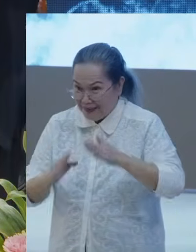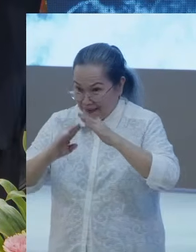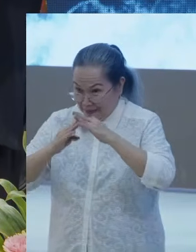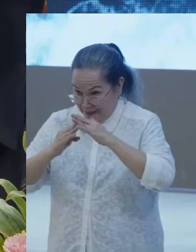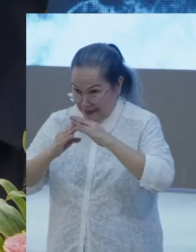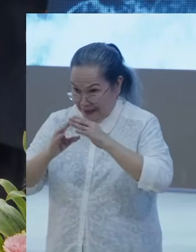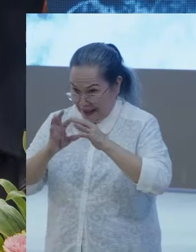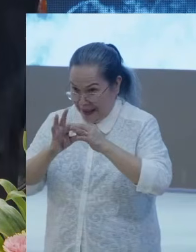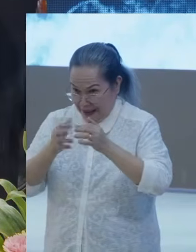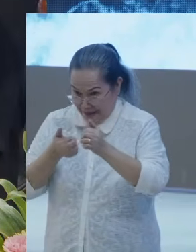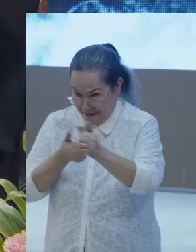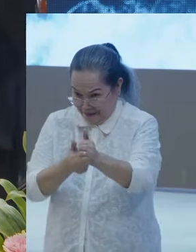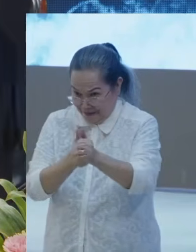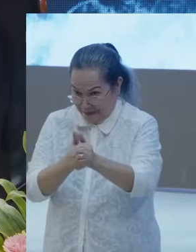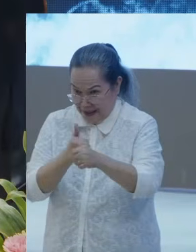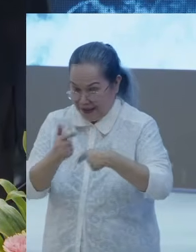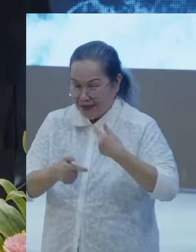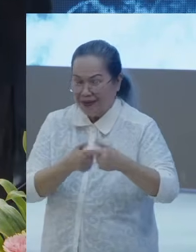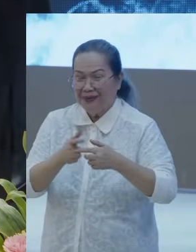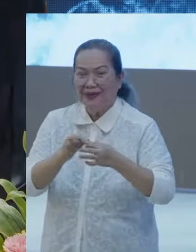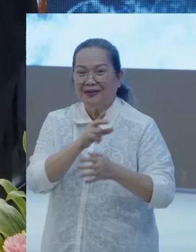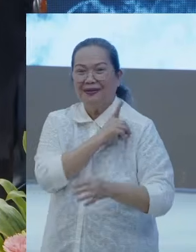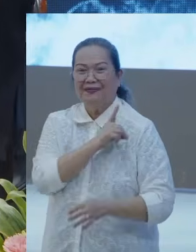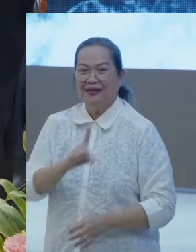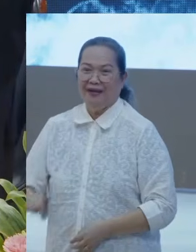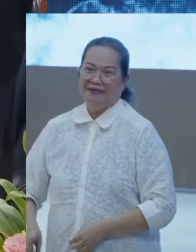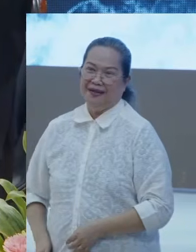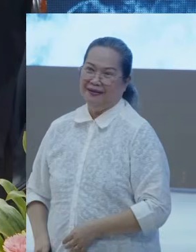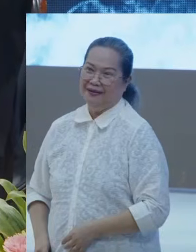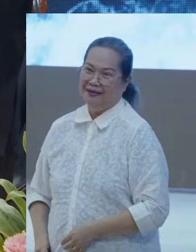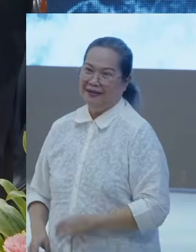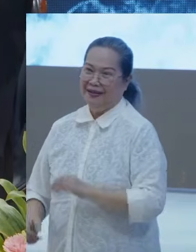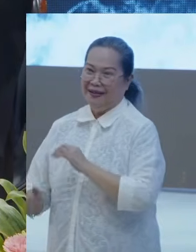lahi ni David, nasa lahi ni Abraham,